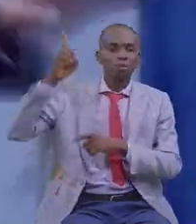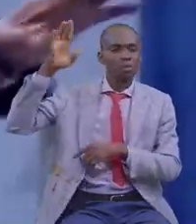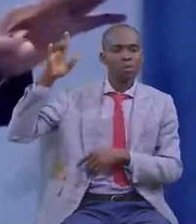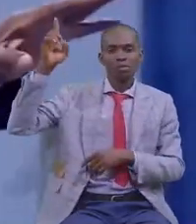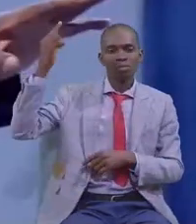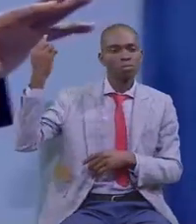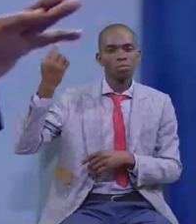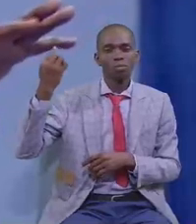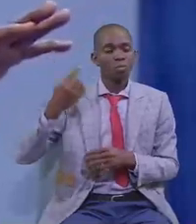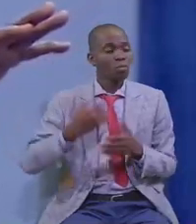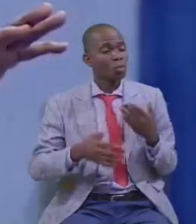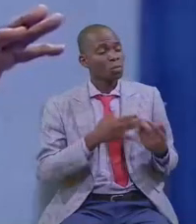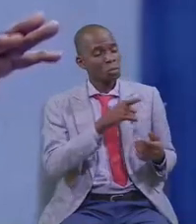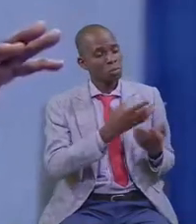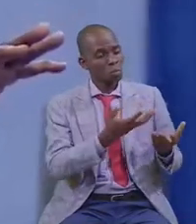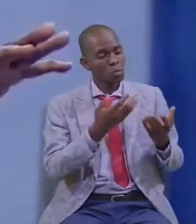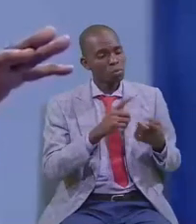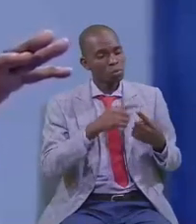C'est ce que tu veux dire.